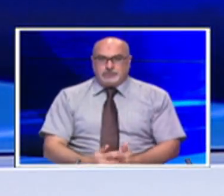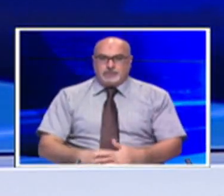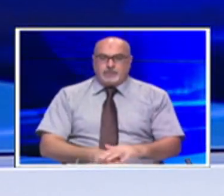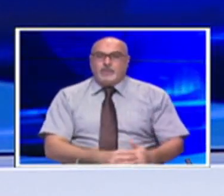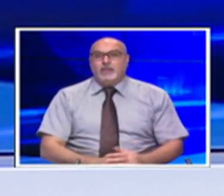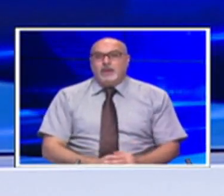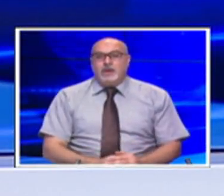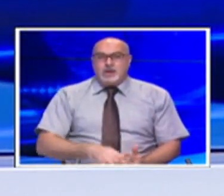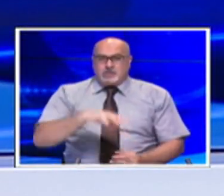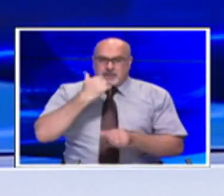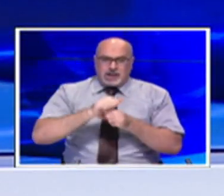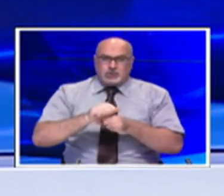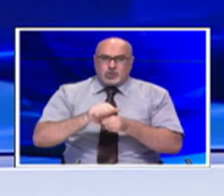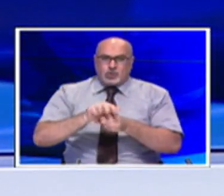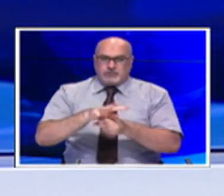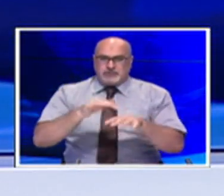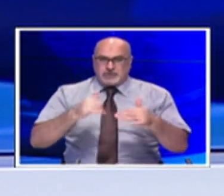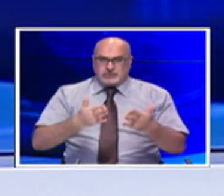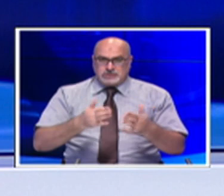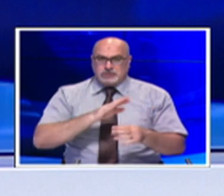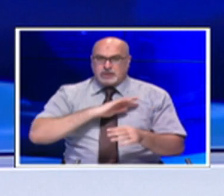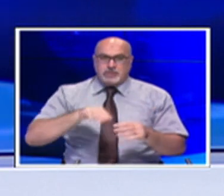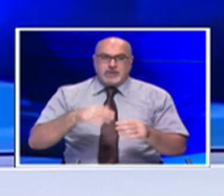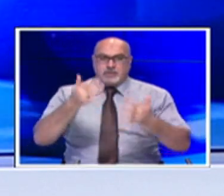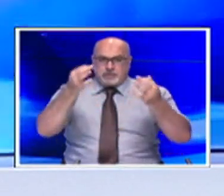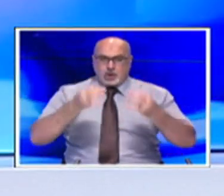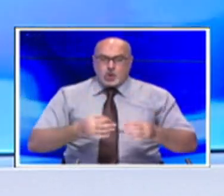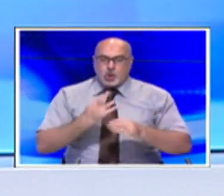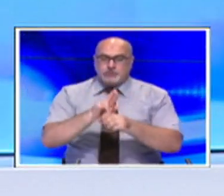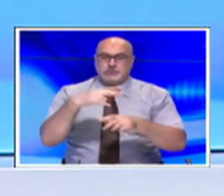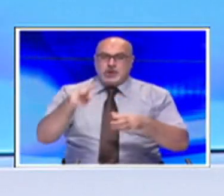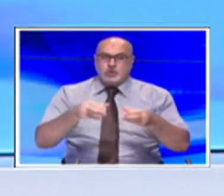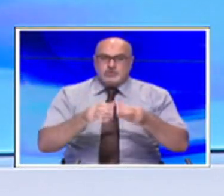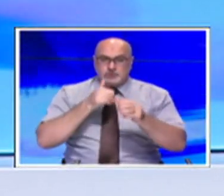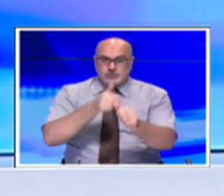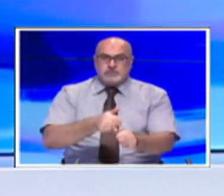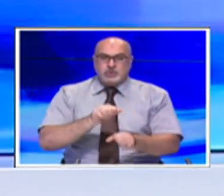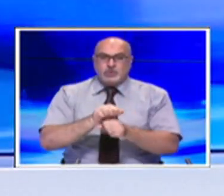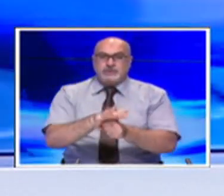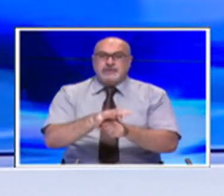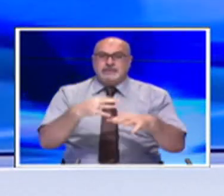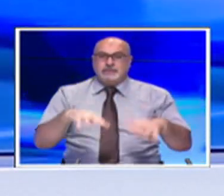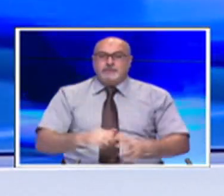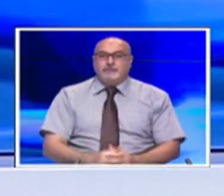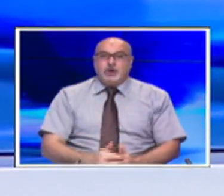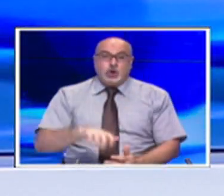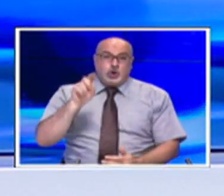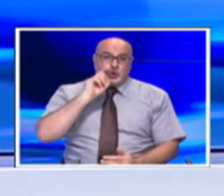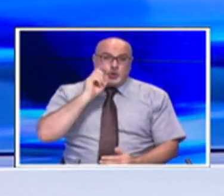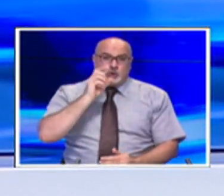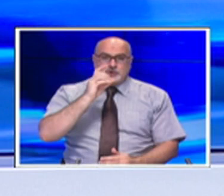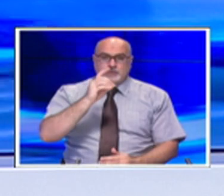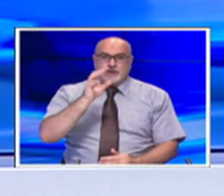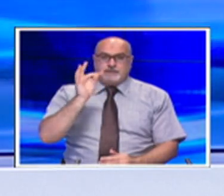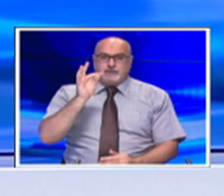وفي تطورات الوضعية الوبائية ببلادنا، عرض أمس الناطق الرسمي للجنة رصد ومتابعة تفشي فيروس كورونا